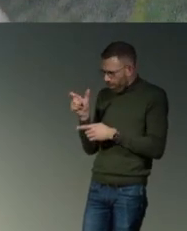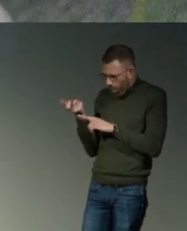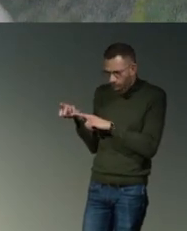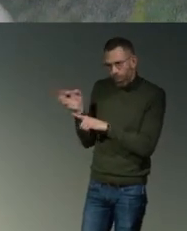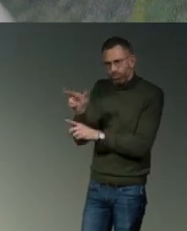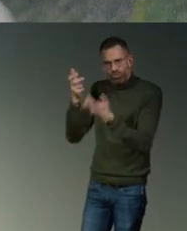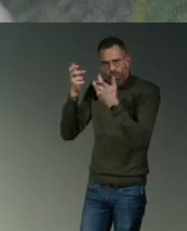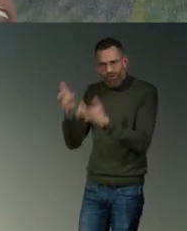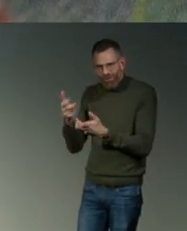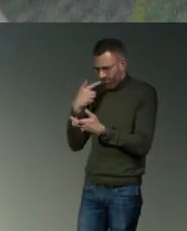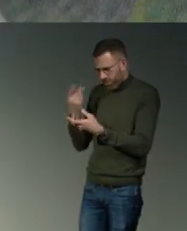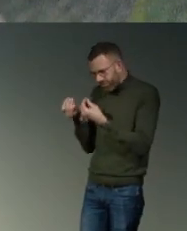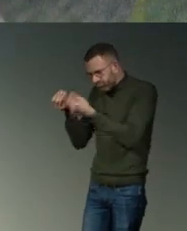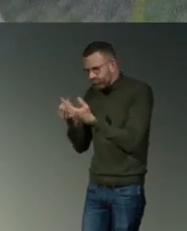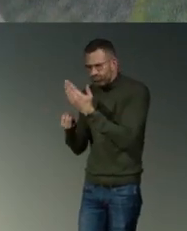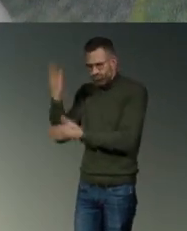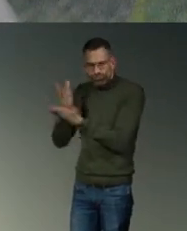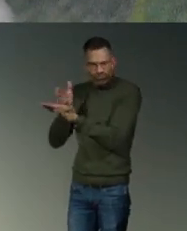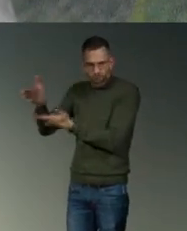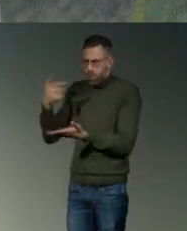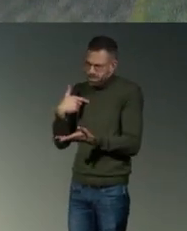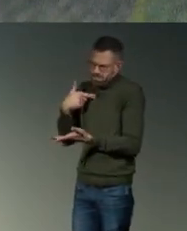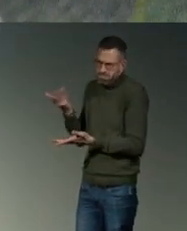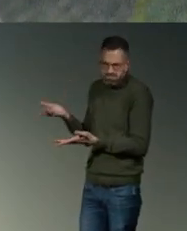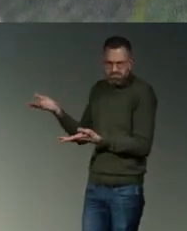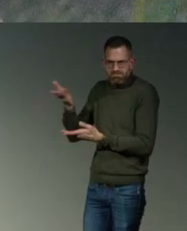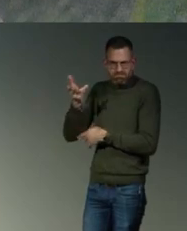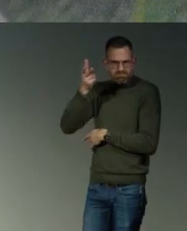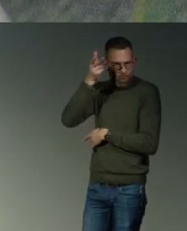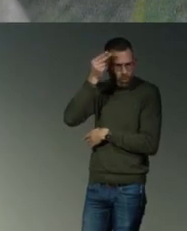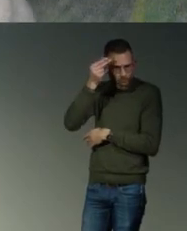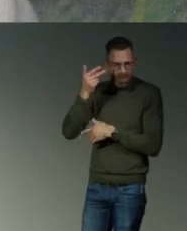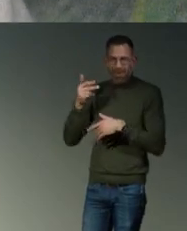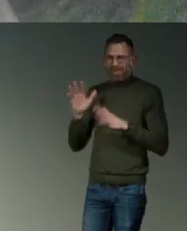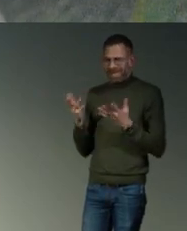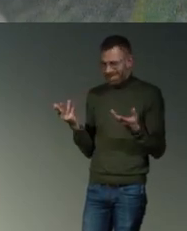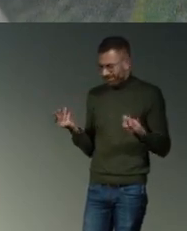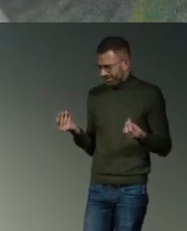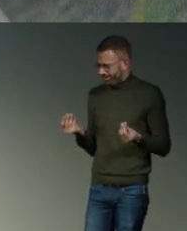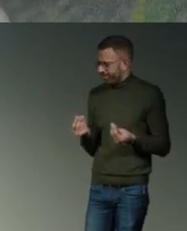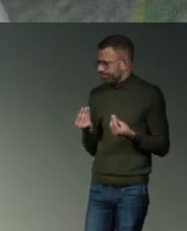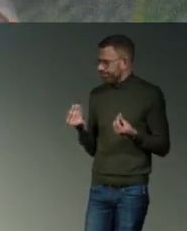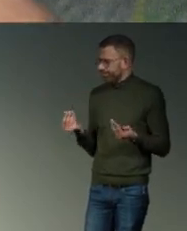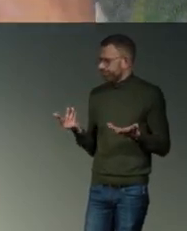l'investir d'un nouveau sens. Je comprends tout à fait le type de démarche. Mais à un moment, en